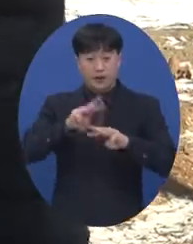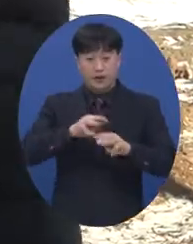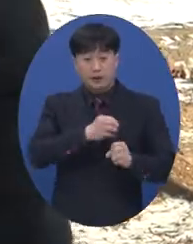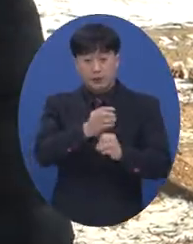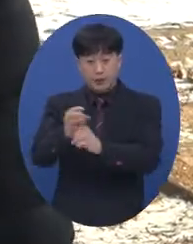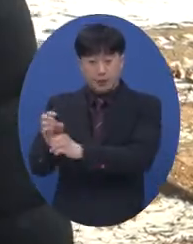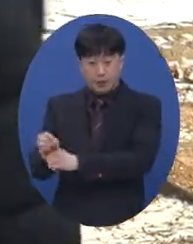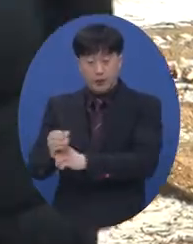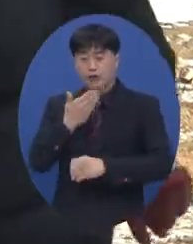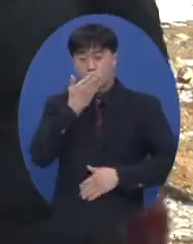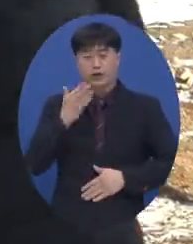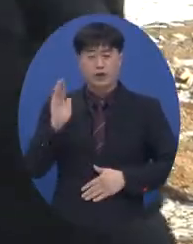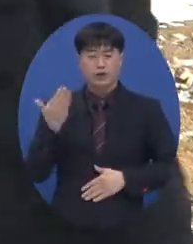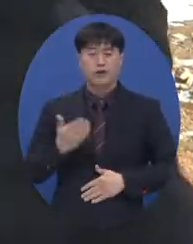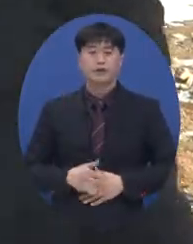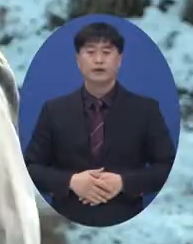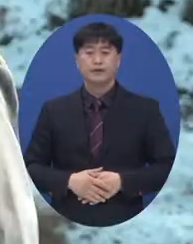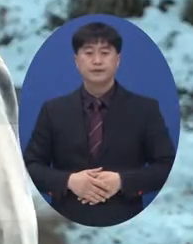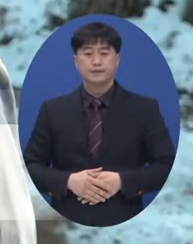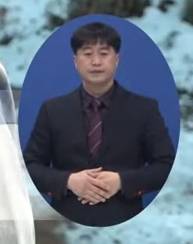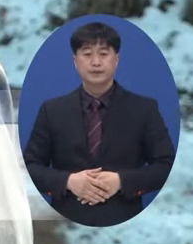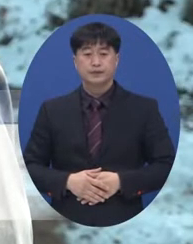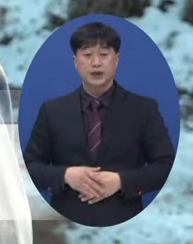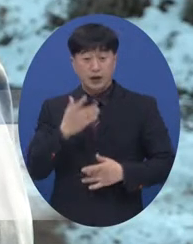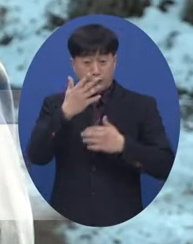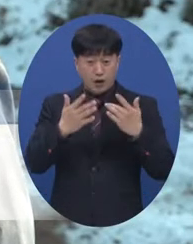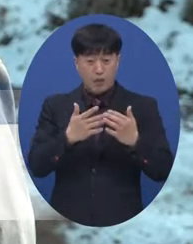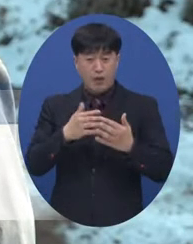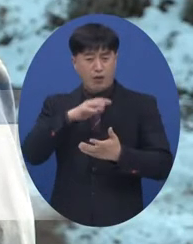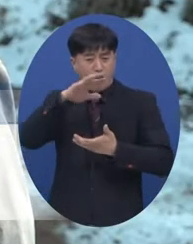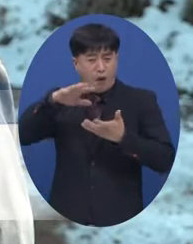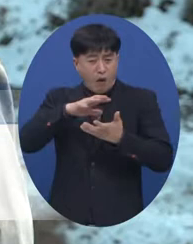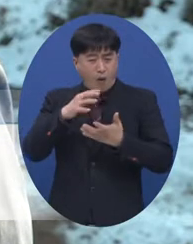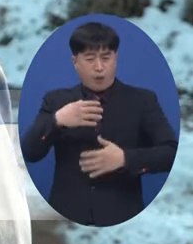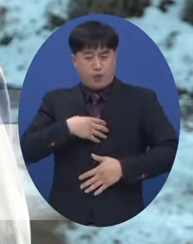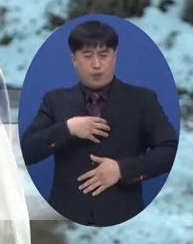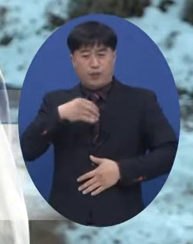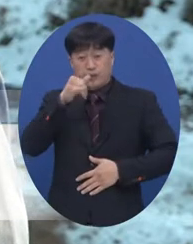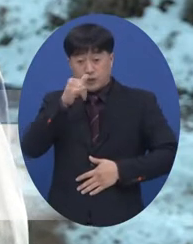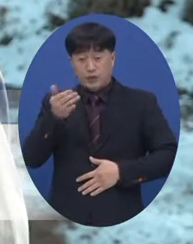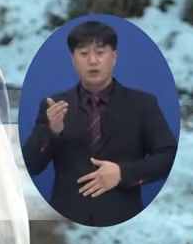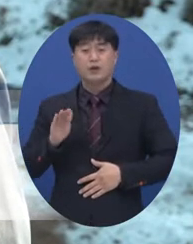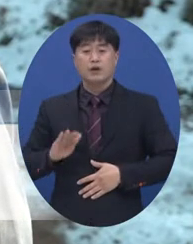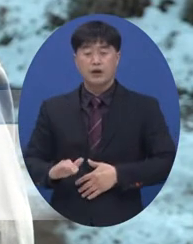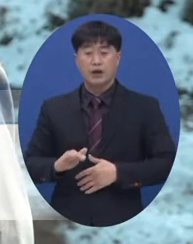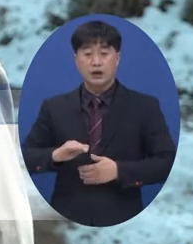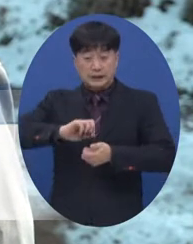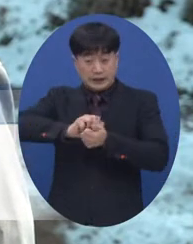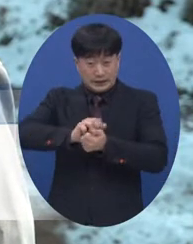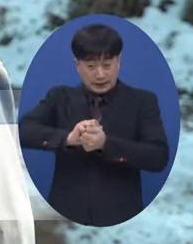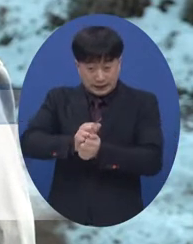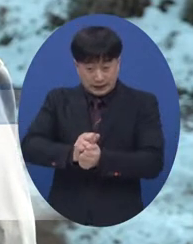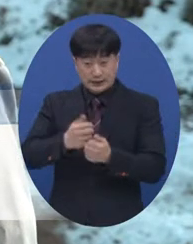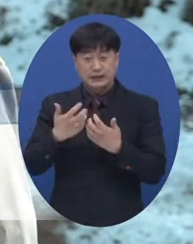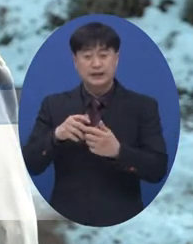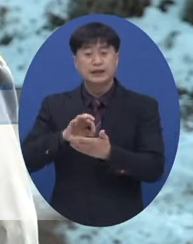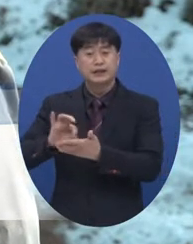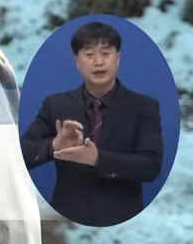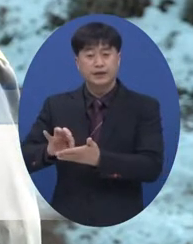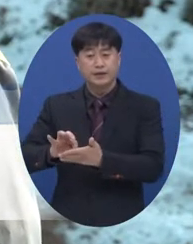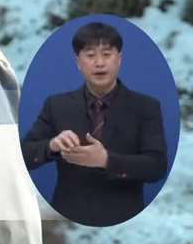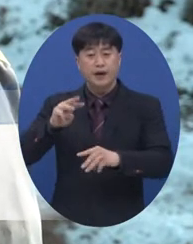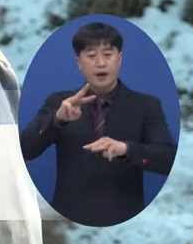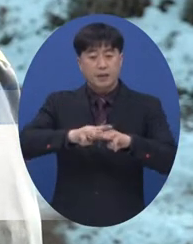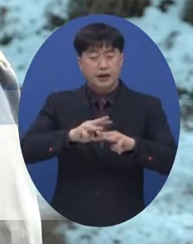뿌려져 자연 퇴비가 됩니다 더워 검 어라운드 연기나 모두 자율적 의 또 위어 먼저 길이 있고 또 파 세기 를